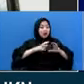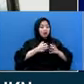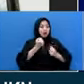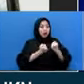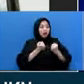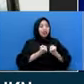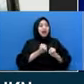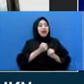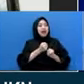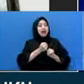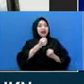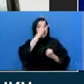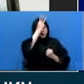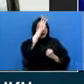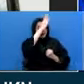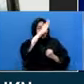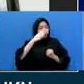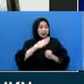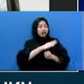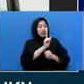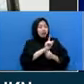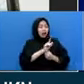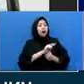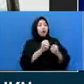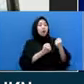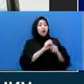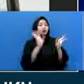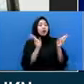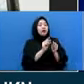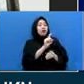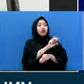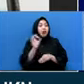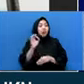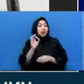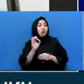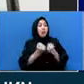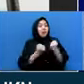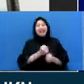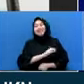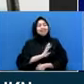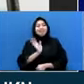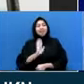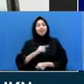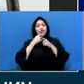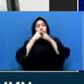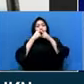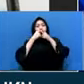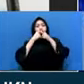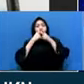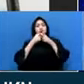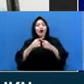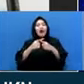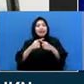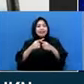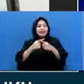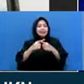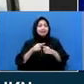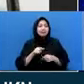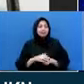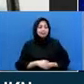rental di Kalimantan Timur ee asperda ataupun komunitas-komunitas yang lain yang saya katakan kemarin